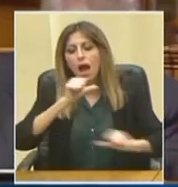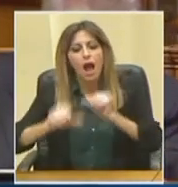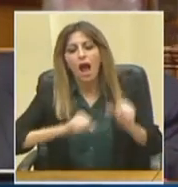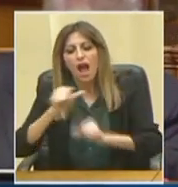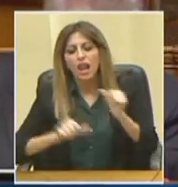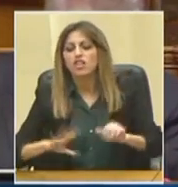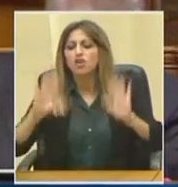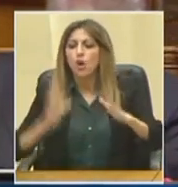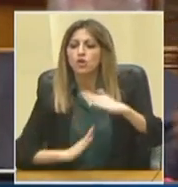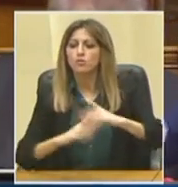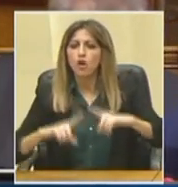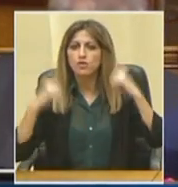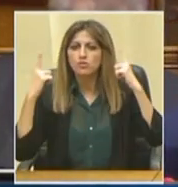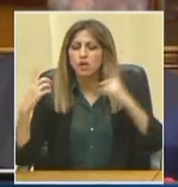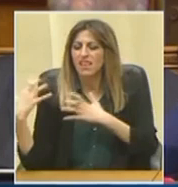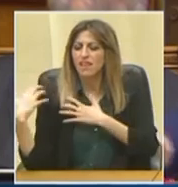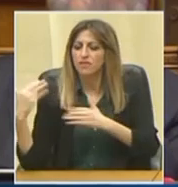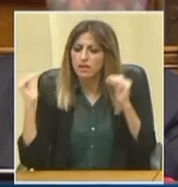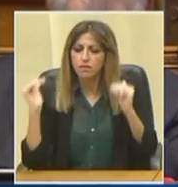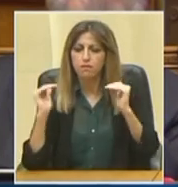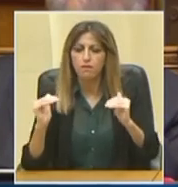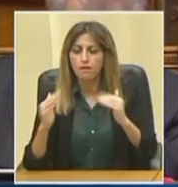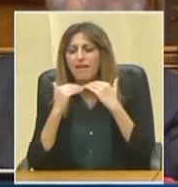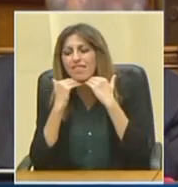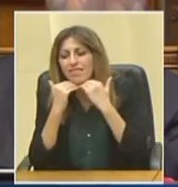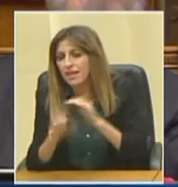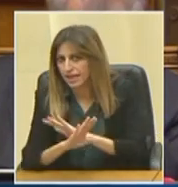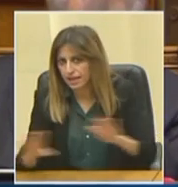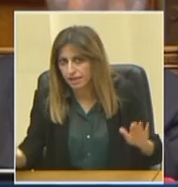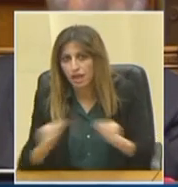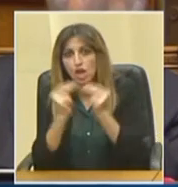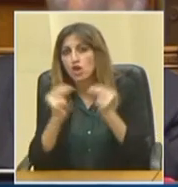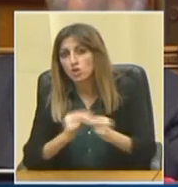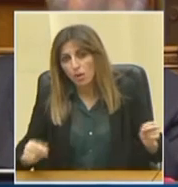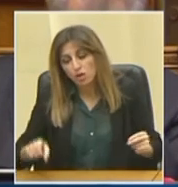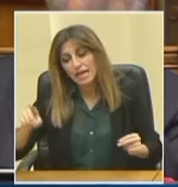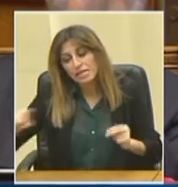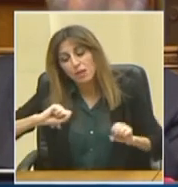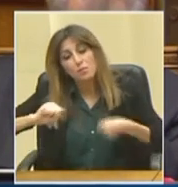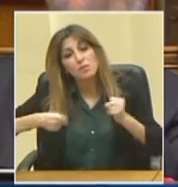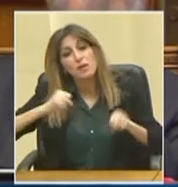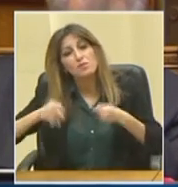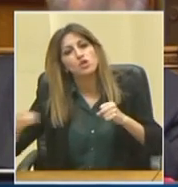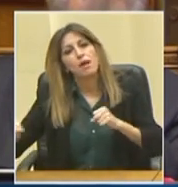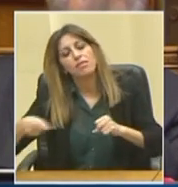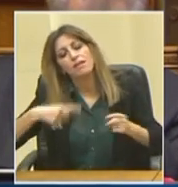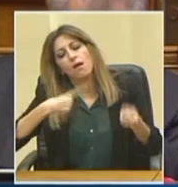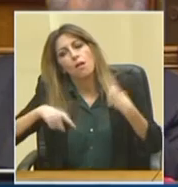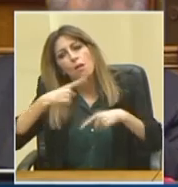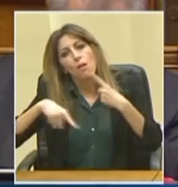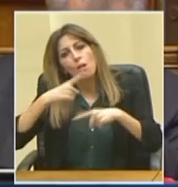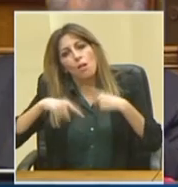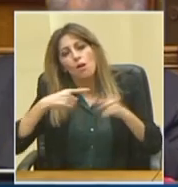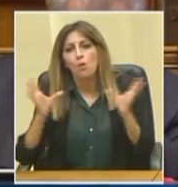τουλάχιστον μην προσπαθείτε με ειρωνίες σαν αυτές του κ. Τζαβάρα να αποδομήσετε άλλες απόψεις, ιδίως όταν